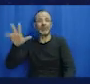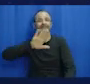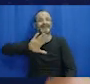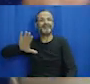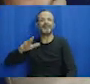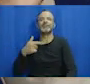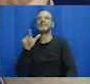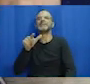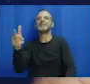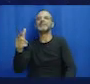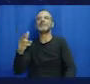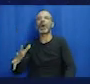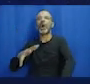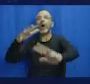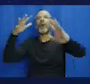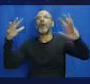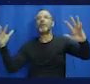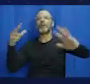شيء، هذا البعبع الكبير